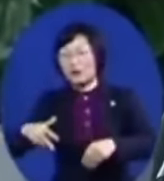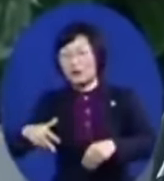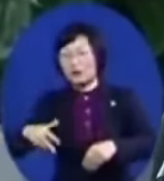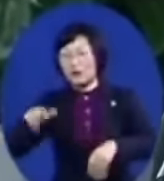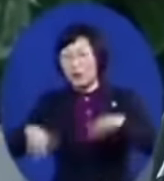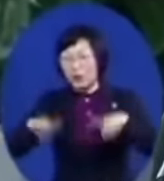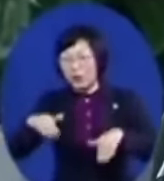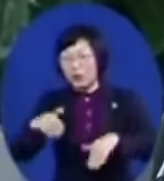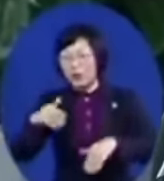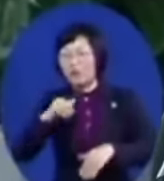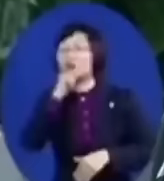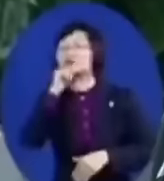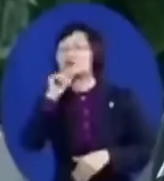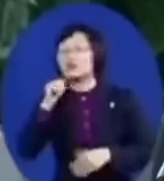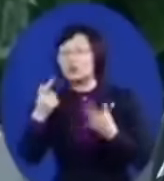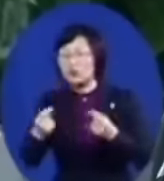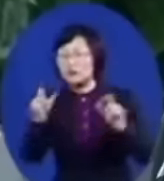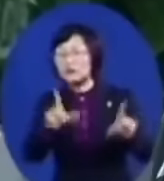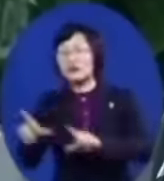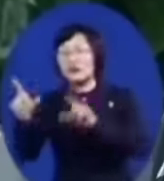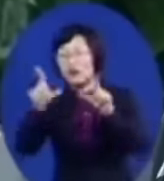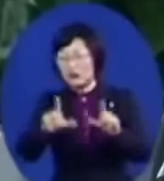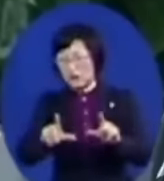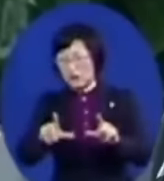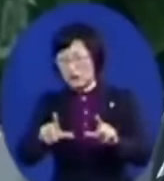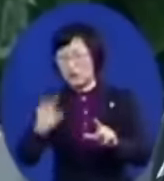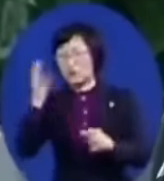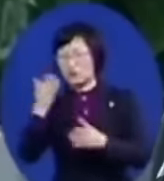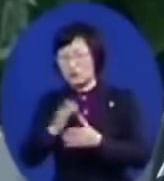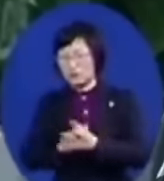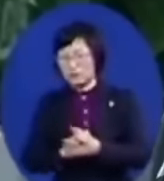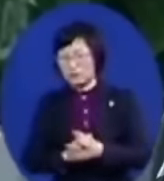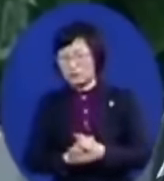나사로처럼 살다가 천당은 가지만은 가난하게 살았다.